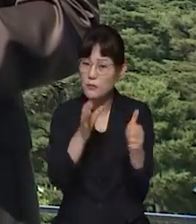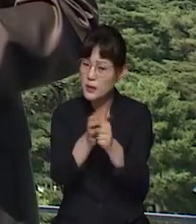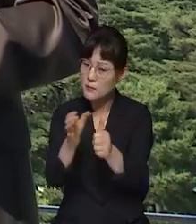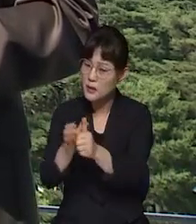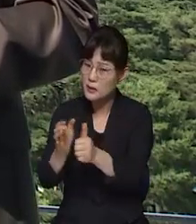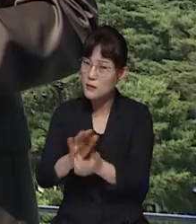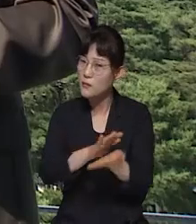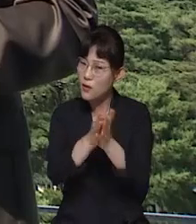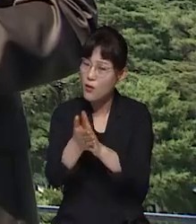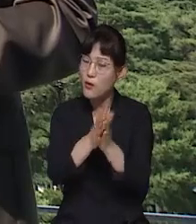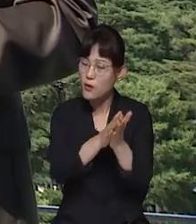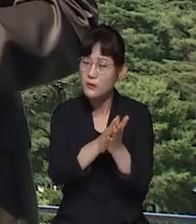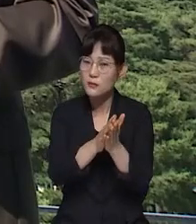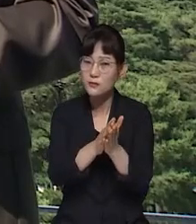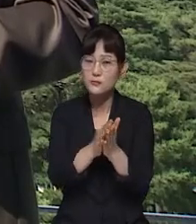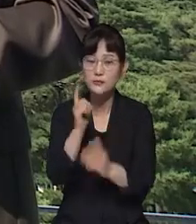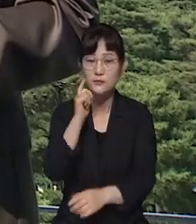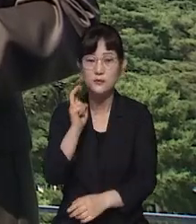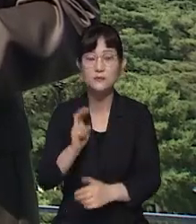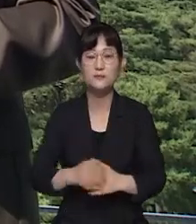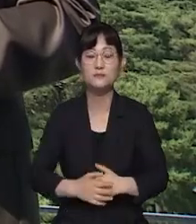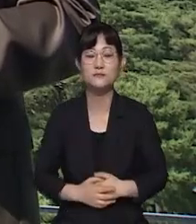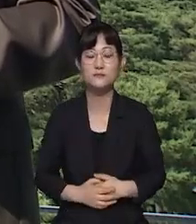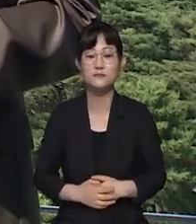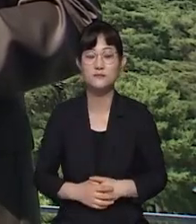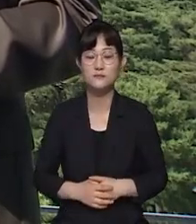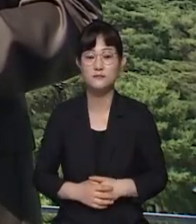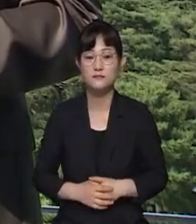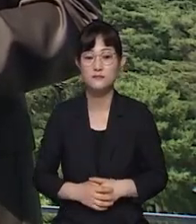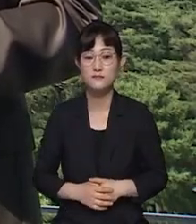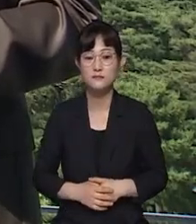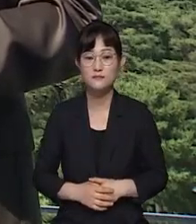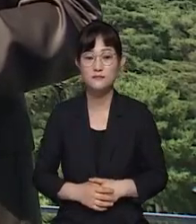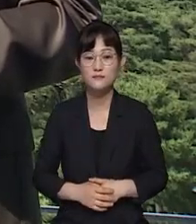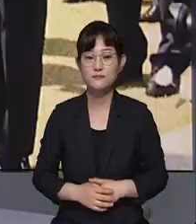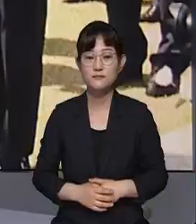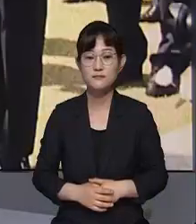배분의 변수로 남아있습니다. KBC 이영길입니다.